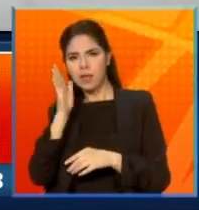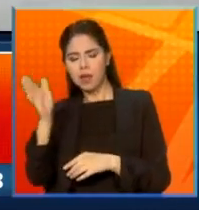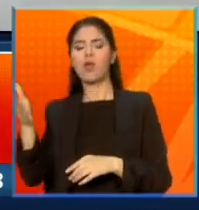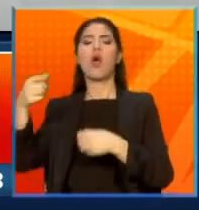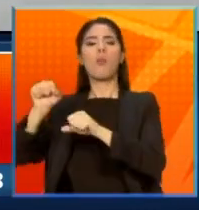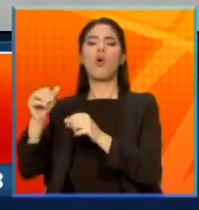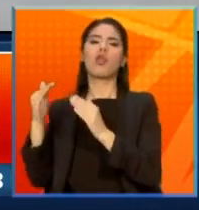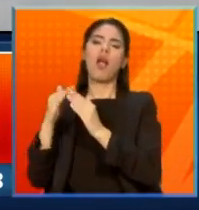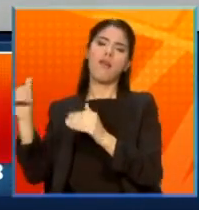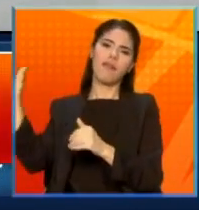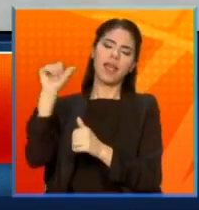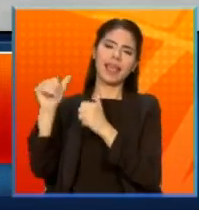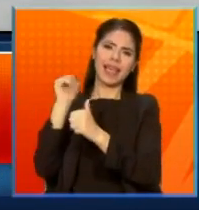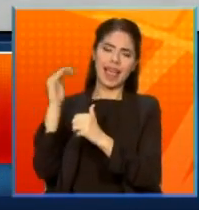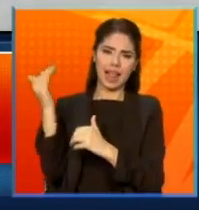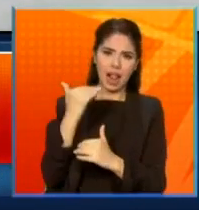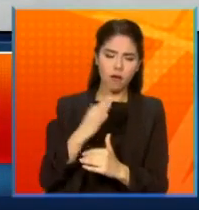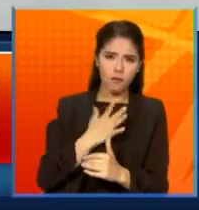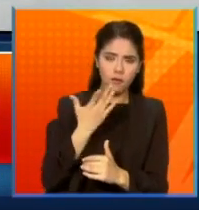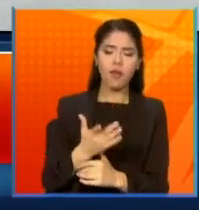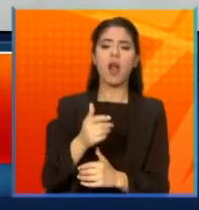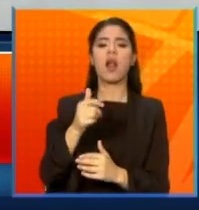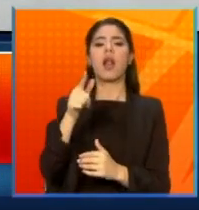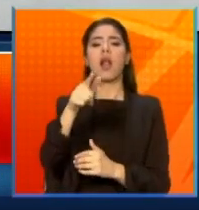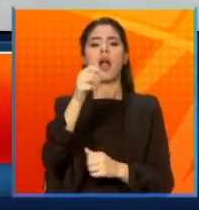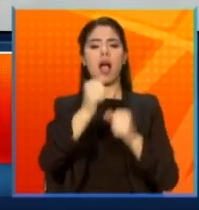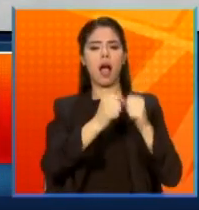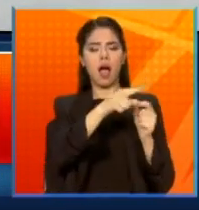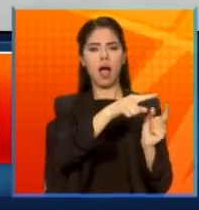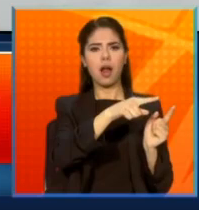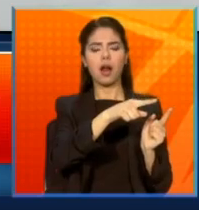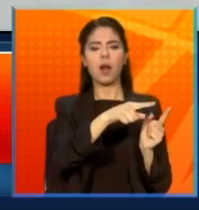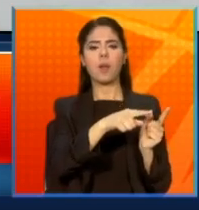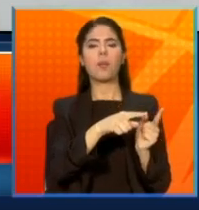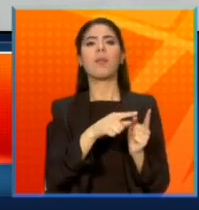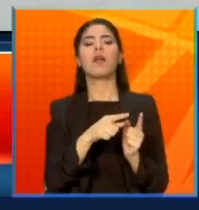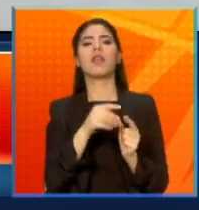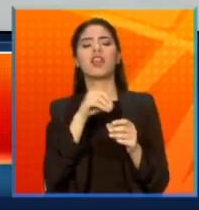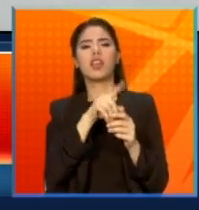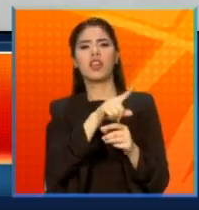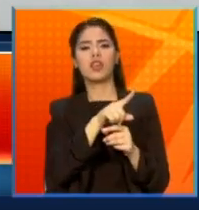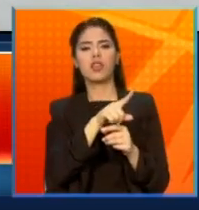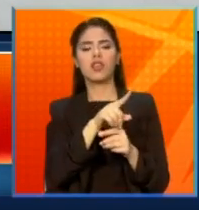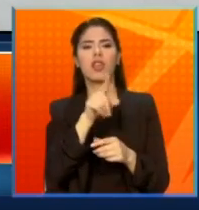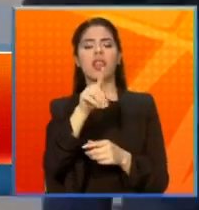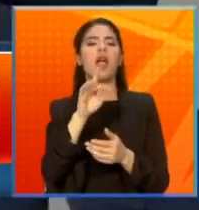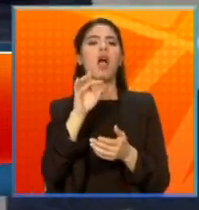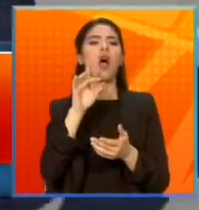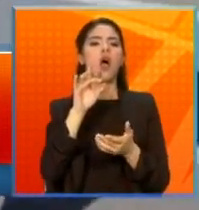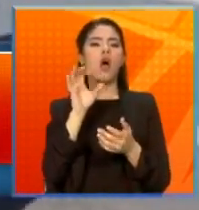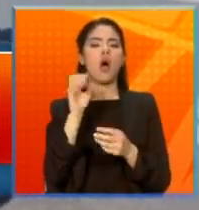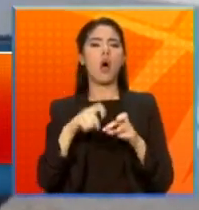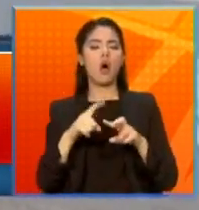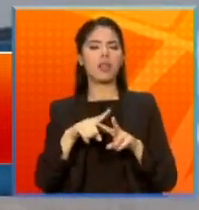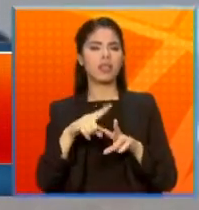evine dönüyordu. Peşinden gelen arabadaysa oğlu ve kız kardeşleri vardı. Akıl almaz kaza Orta J'ye geldiklerinde yaşandı.